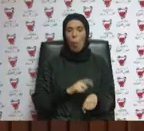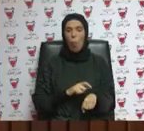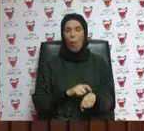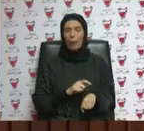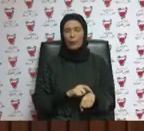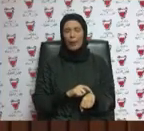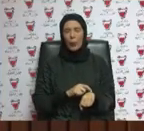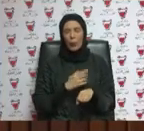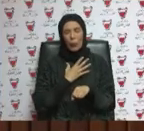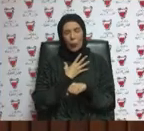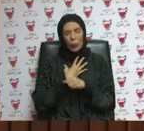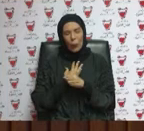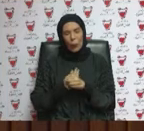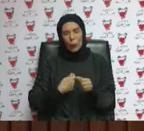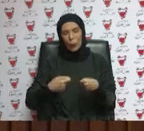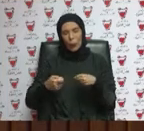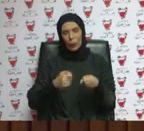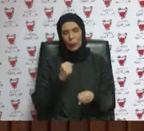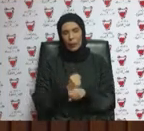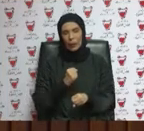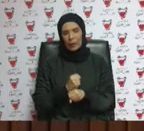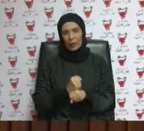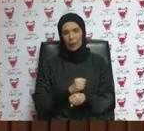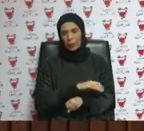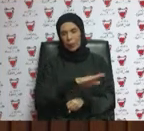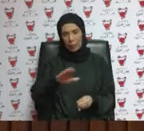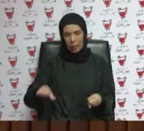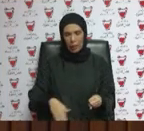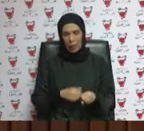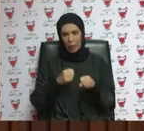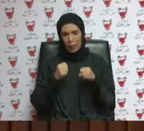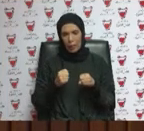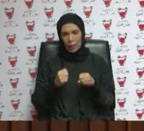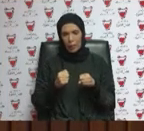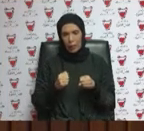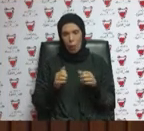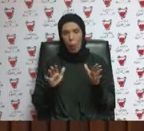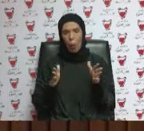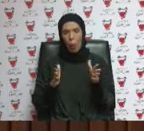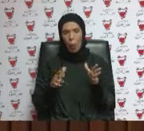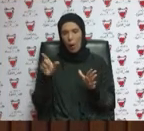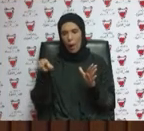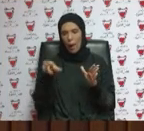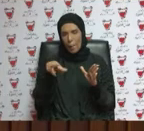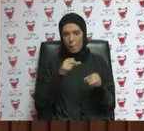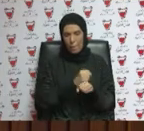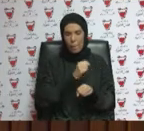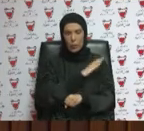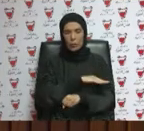كبلسم لسوق العمل، وكنا جميعا نعاني من خشية على عمالنا